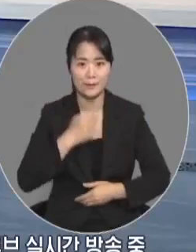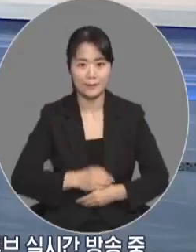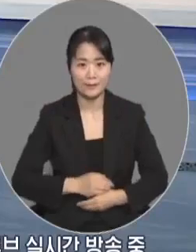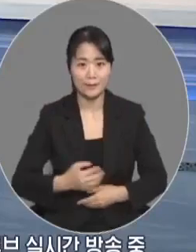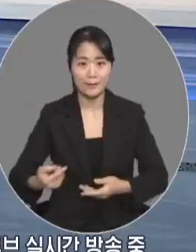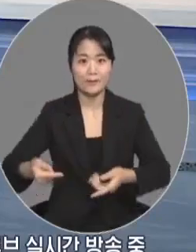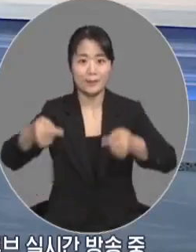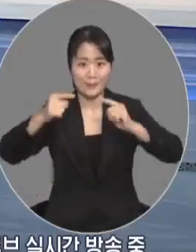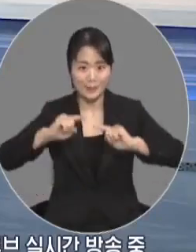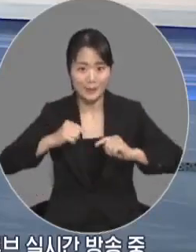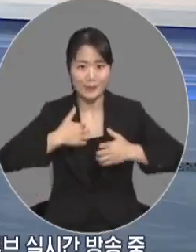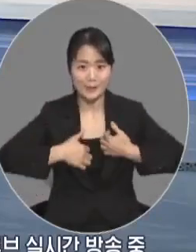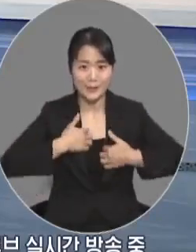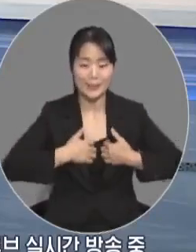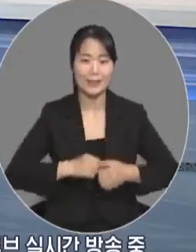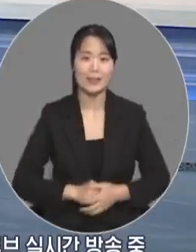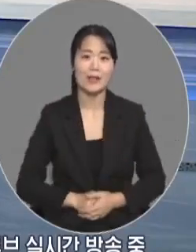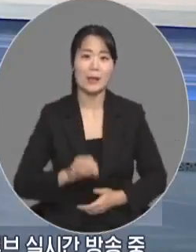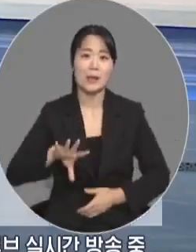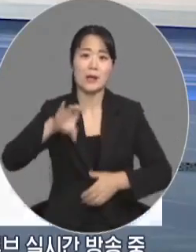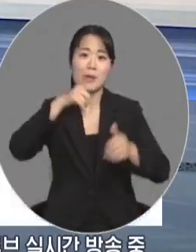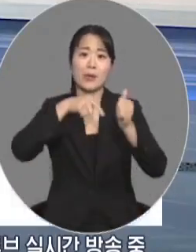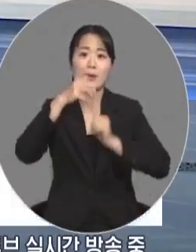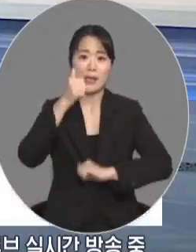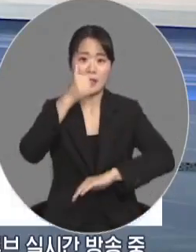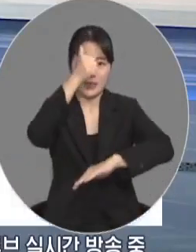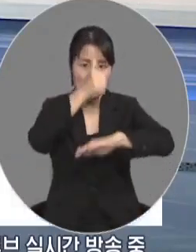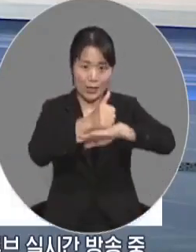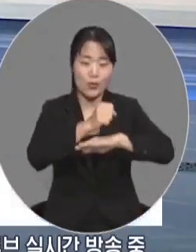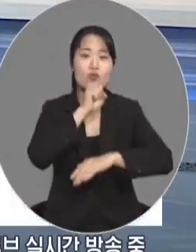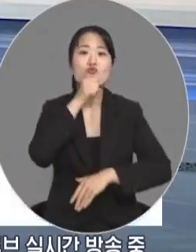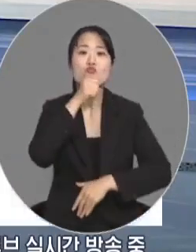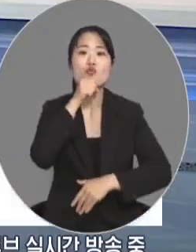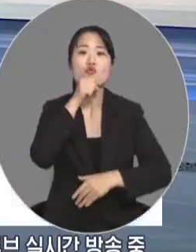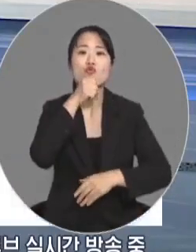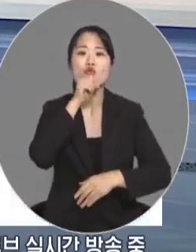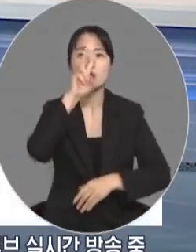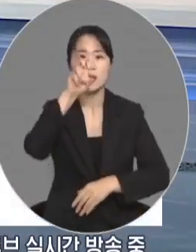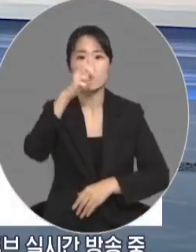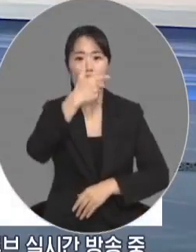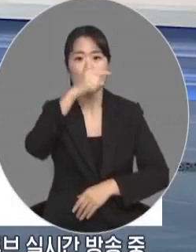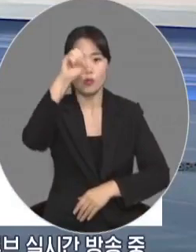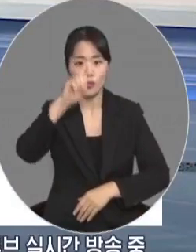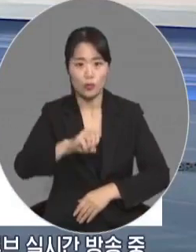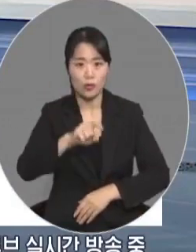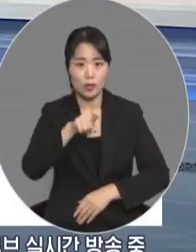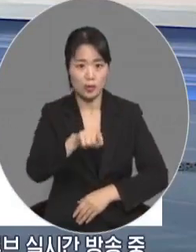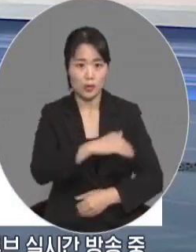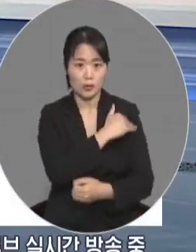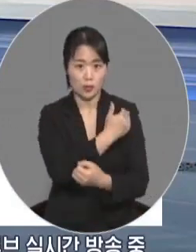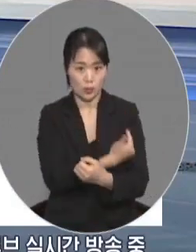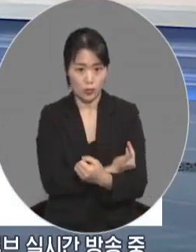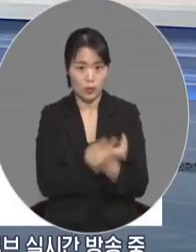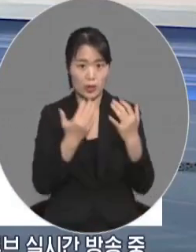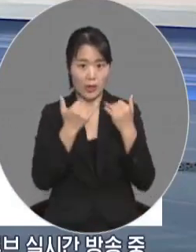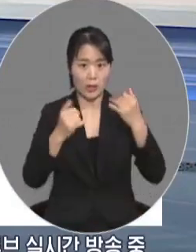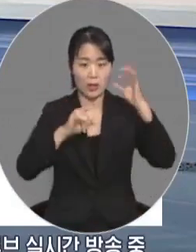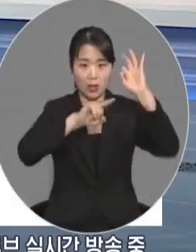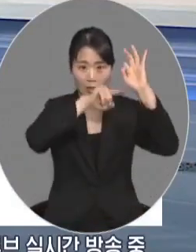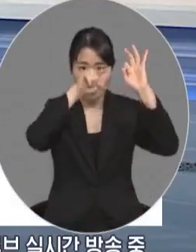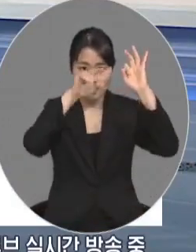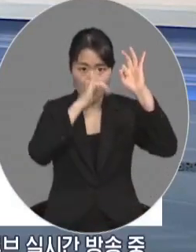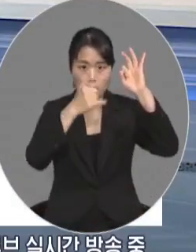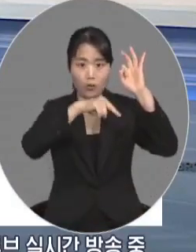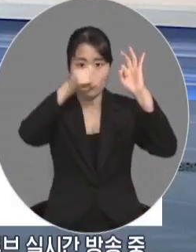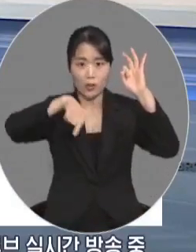오십시오. 오십시오. 자, 먼저 교육감 선거 최종 투표율 26.5%. 그러니까 유권자 10명 중에 3명이 안 되게 투표를